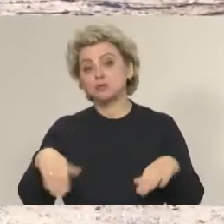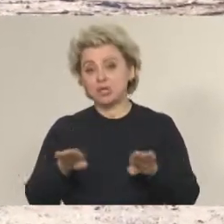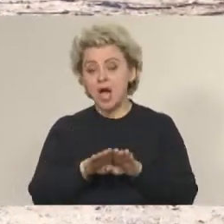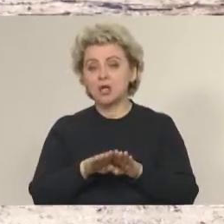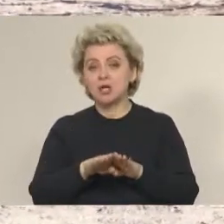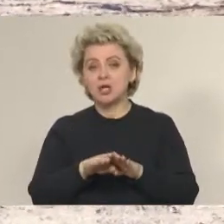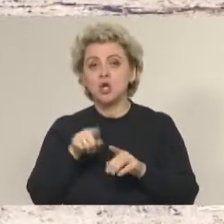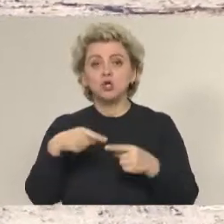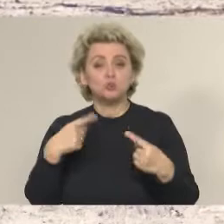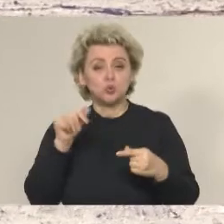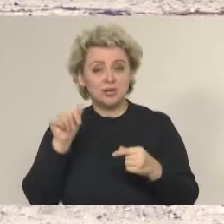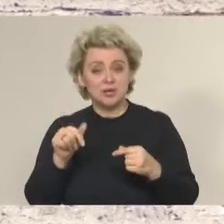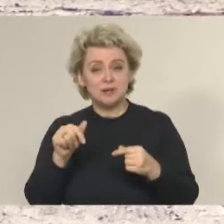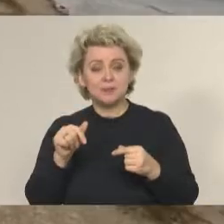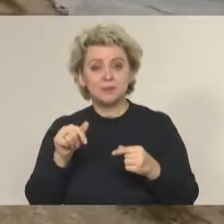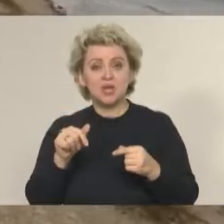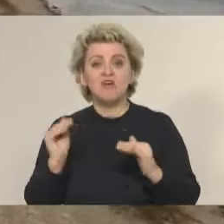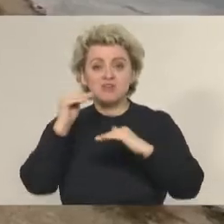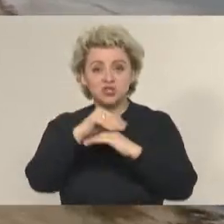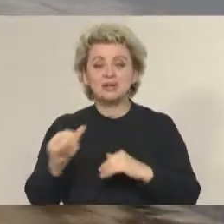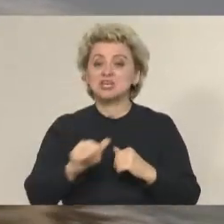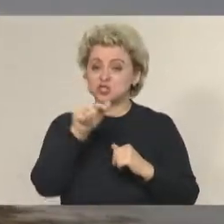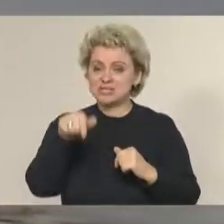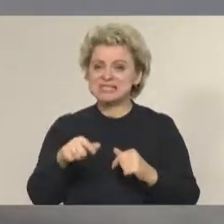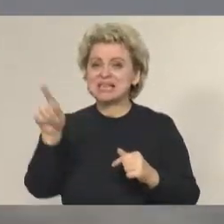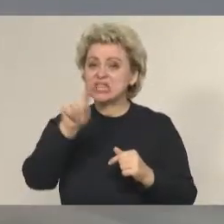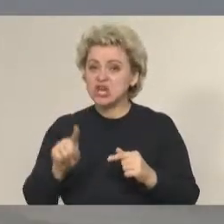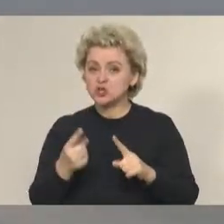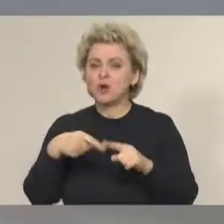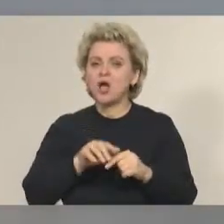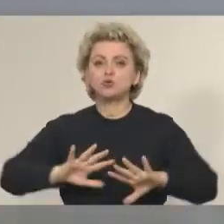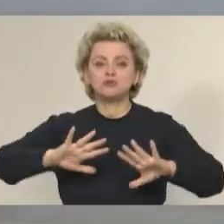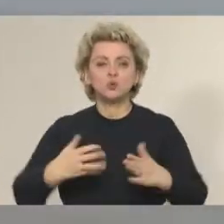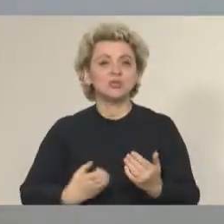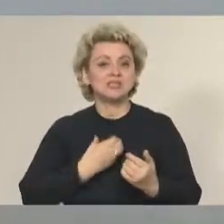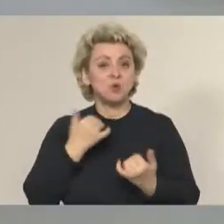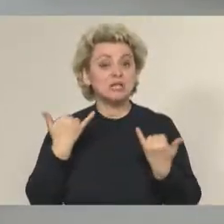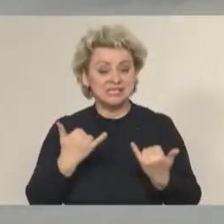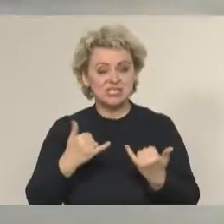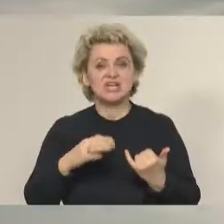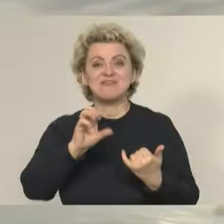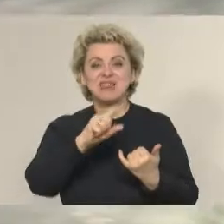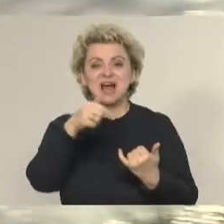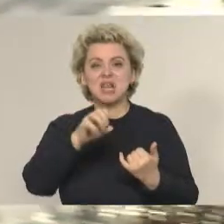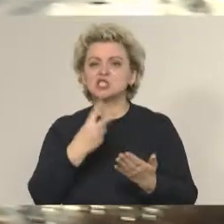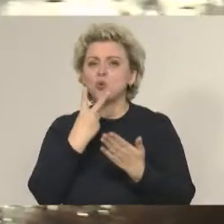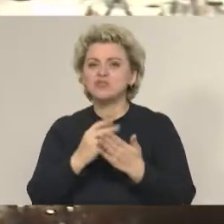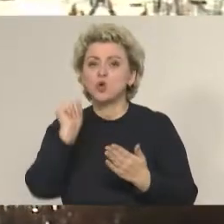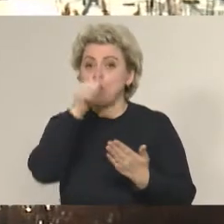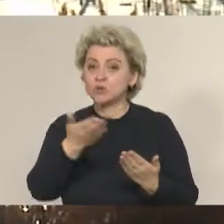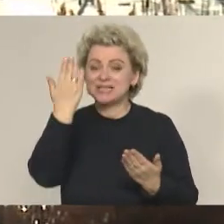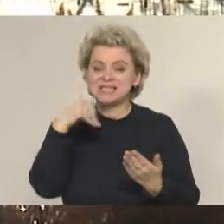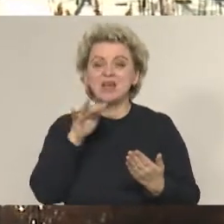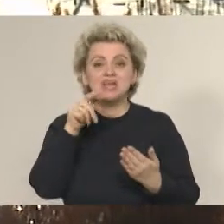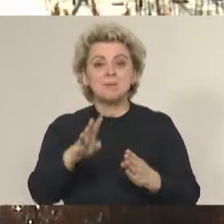и в утренний час-пик, и вечерний час-пик. Трещину, которой так вдруг испугались сейчас, водолазы заметили еще год назад